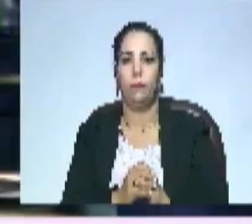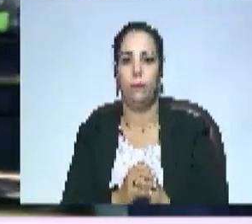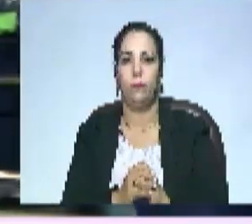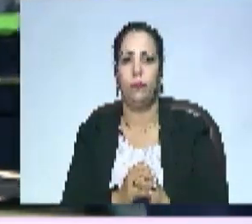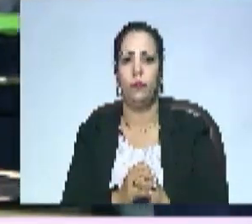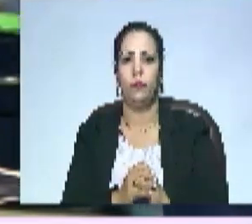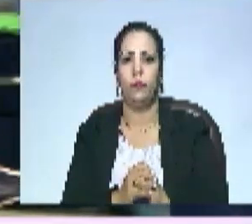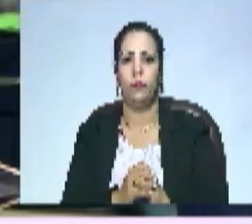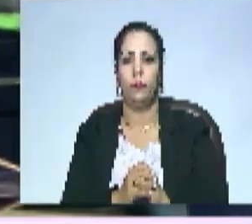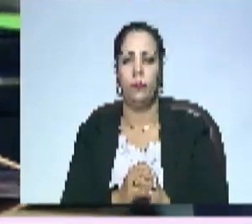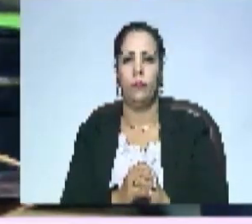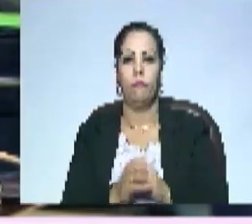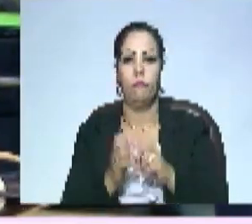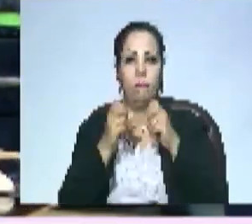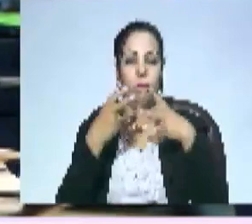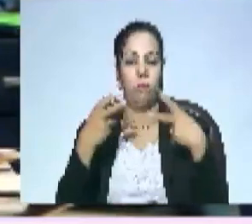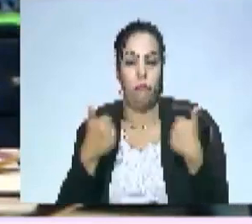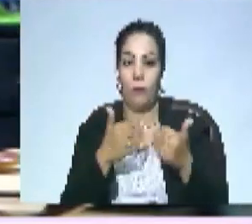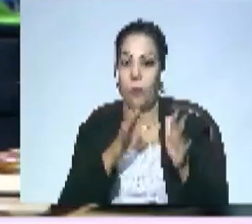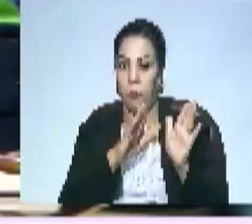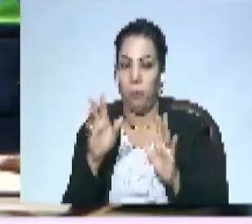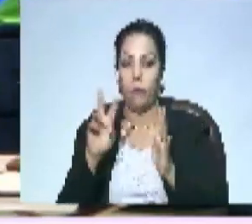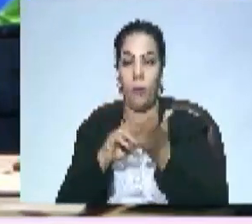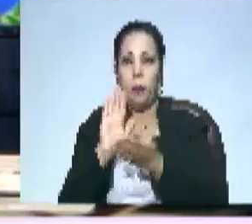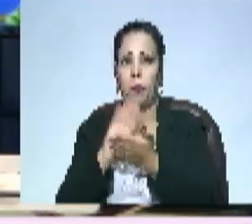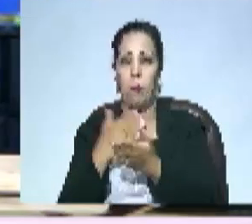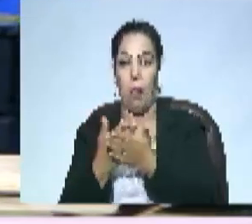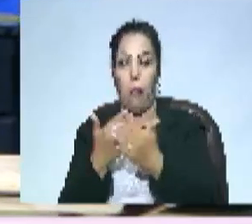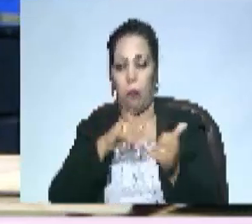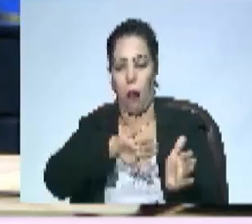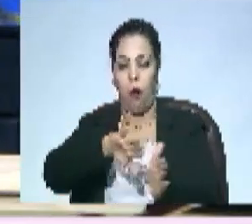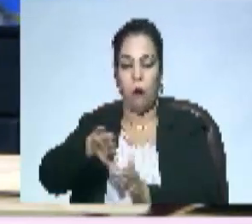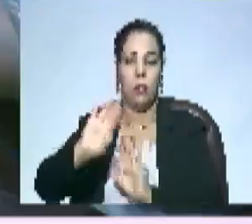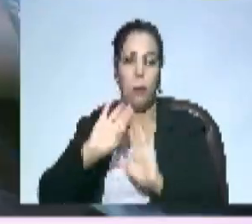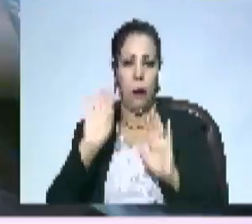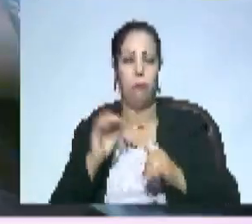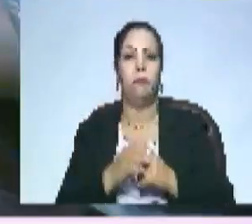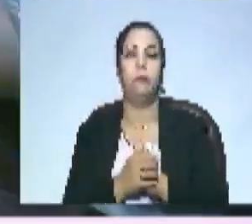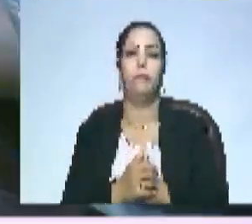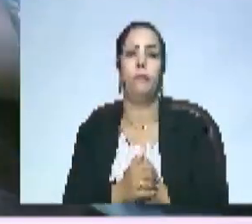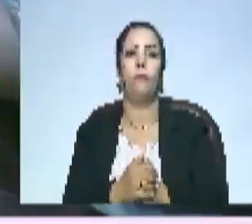الكلام خلاص خلصنا الحاجات المقليه